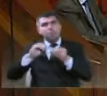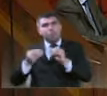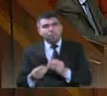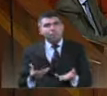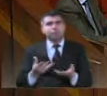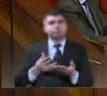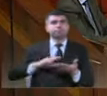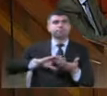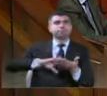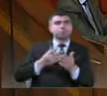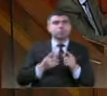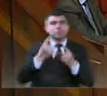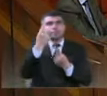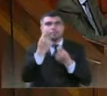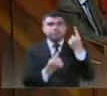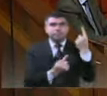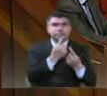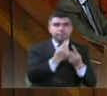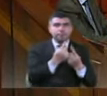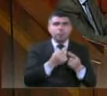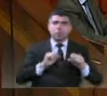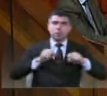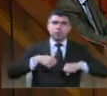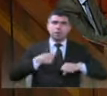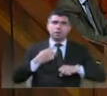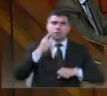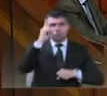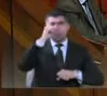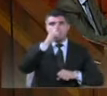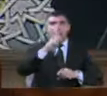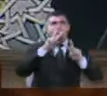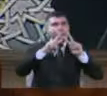تفايتات وأشياء اللي هي غير مشروعة قانونية غادي نبحثوا فيها. شكرا السيد الوزير.